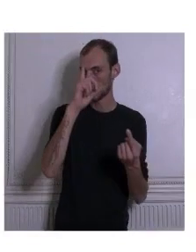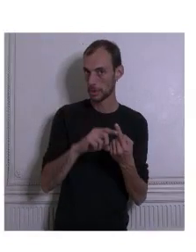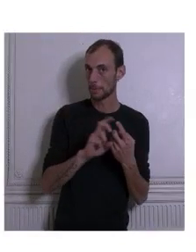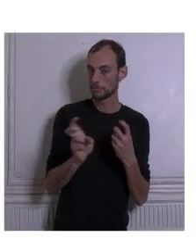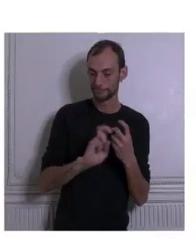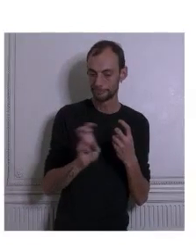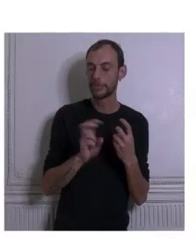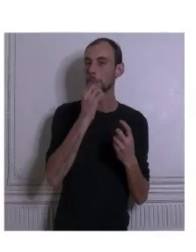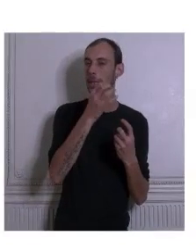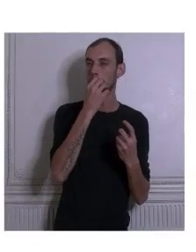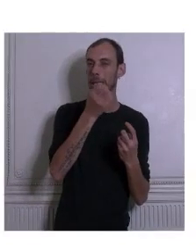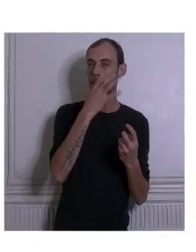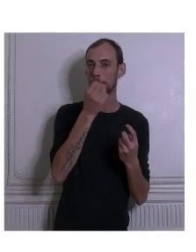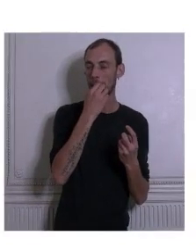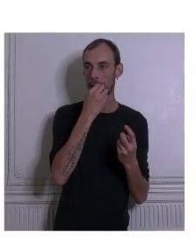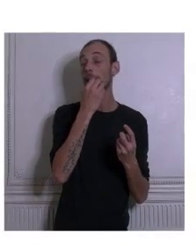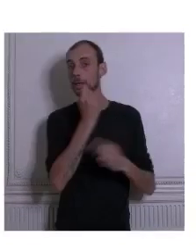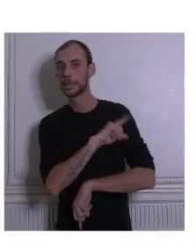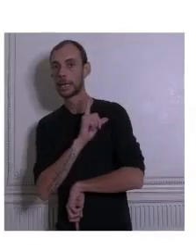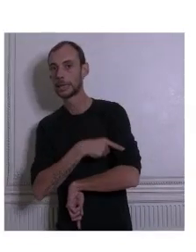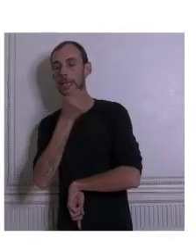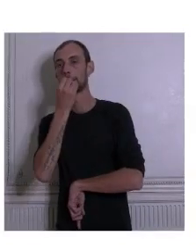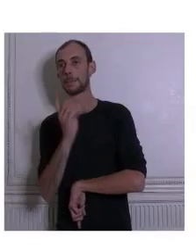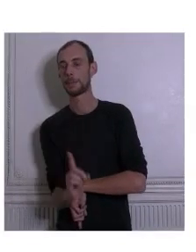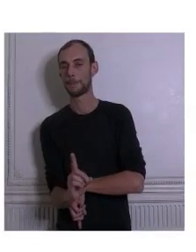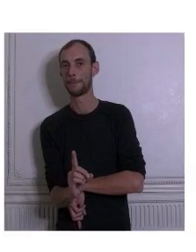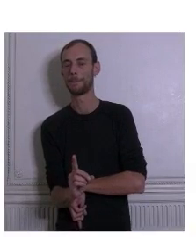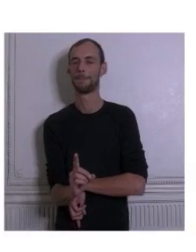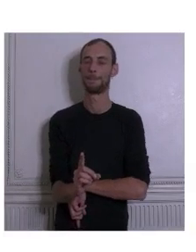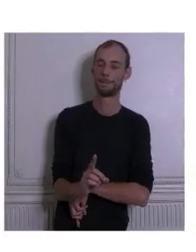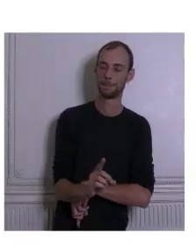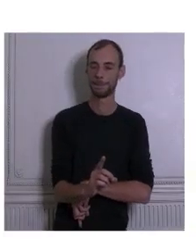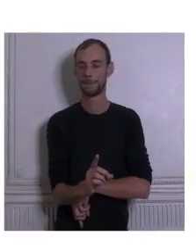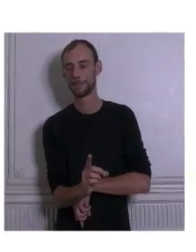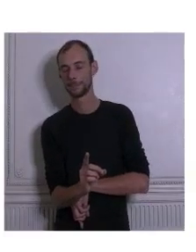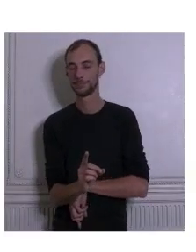budget prévisionnel de l'État, qui va passer certainement avec le